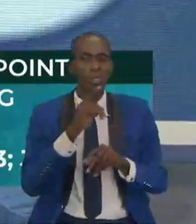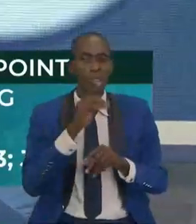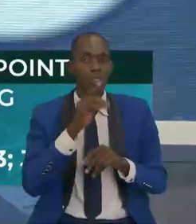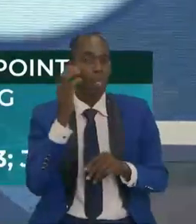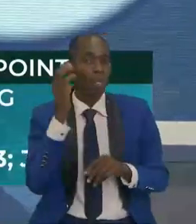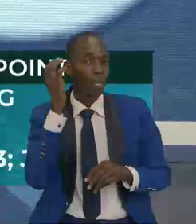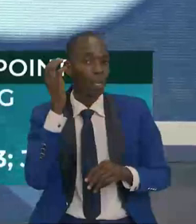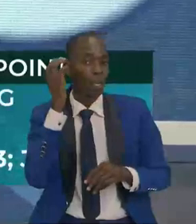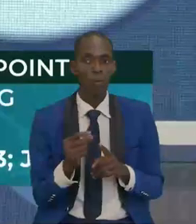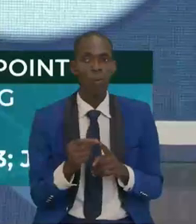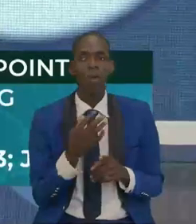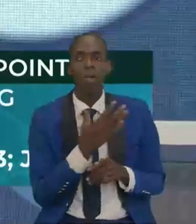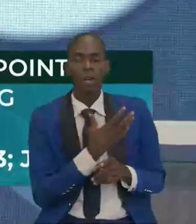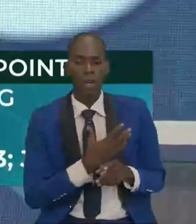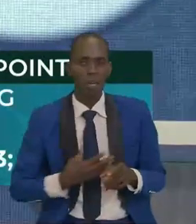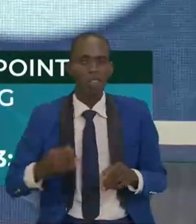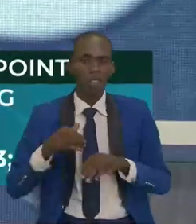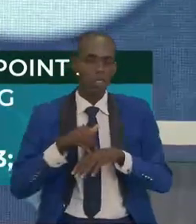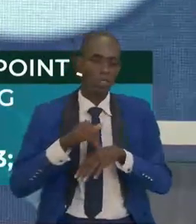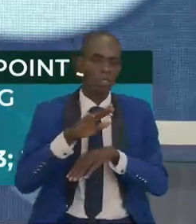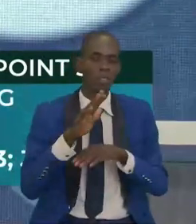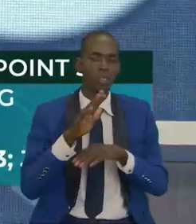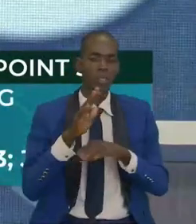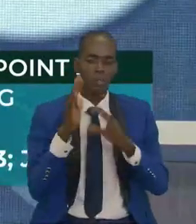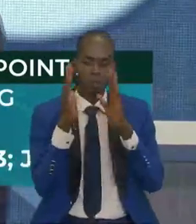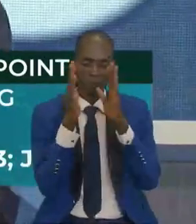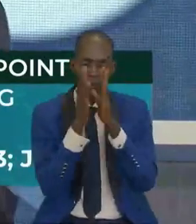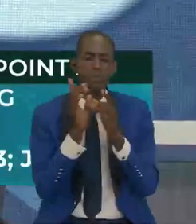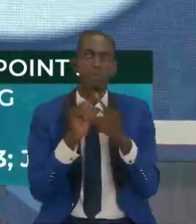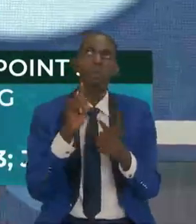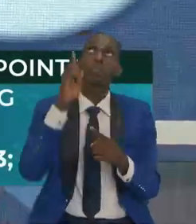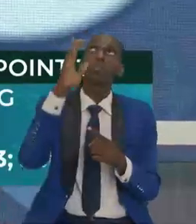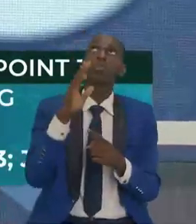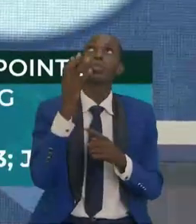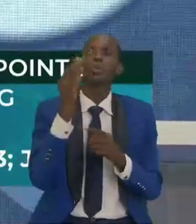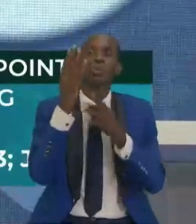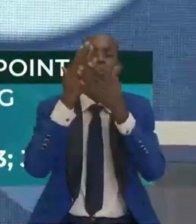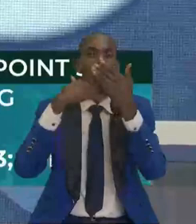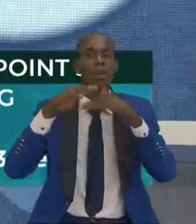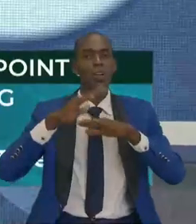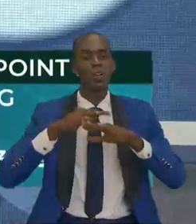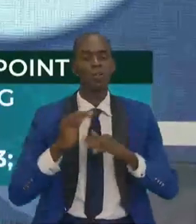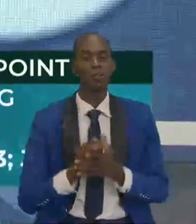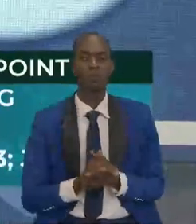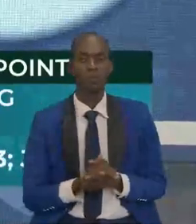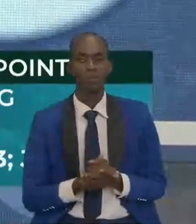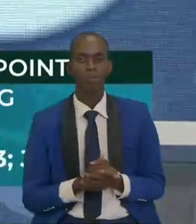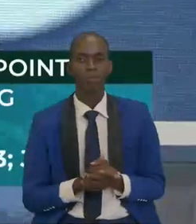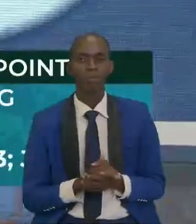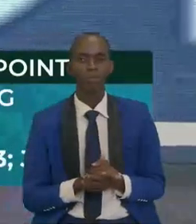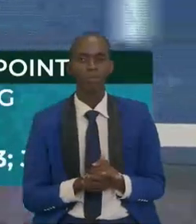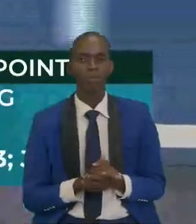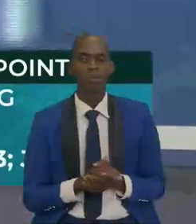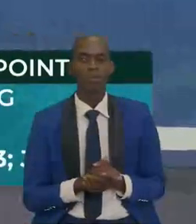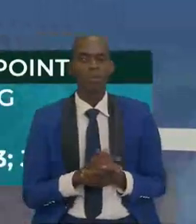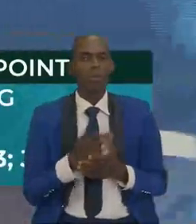et abandonné la parole. Ils ont entendu la parole et ils ont envoyé leur